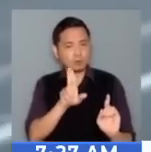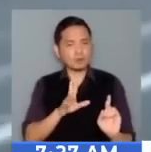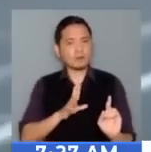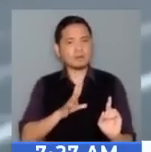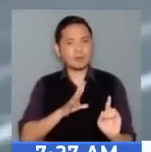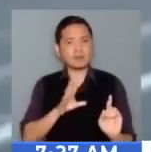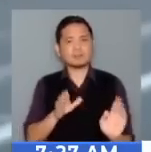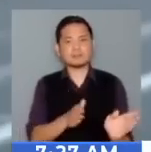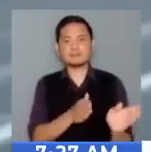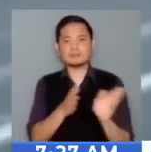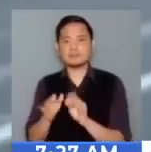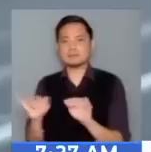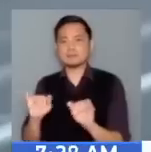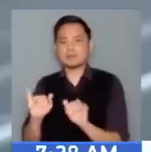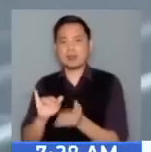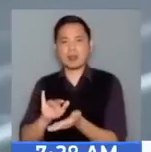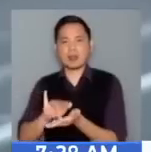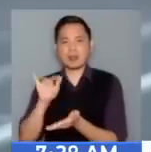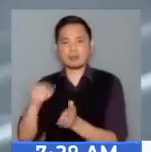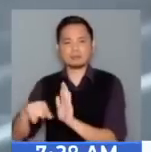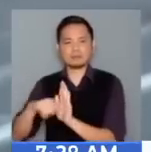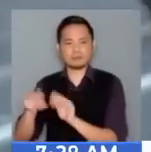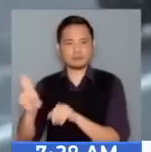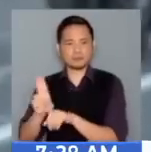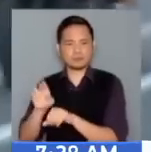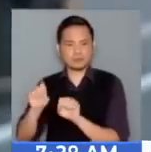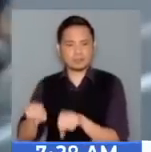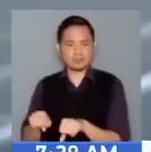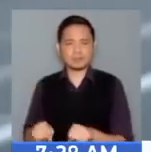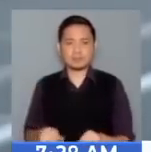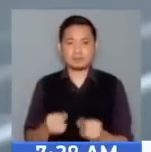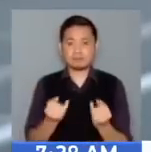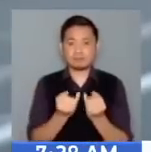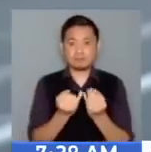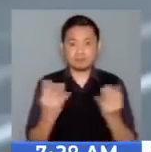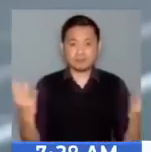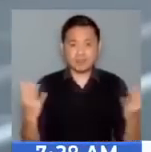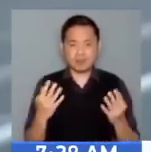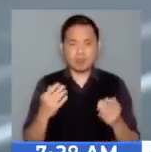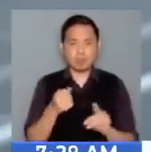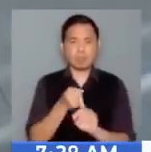kasamaan. Patunay rito yung patuloy na pagtaas ng bilang ng cybercrime ayon sa mga otoridad.